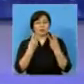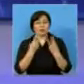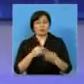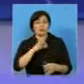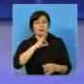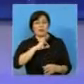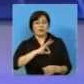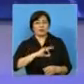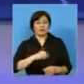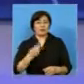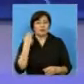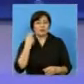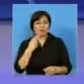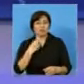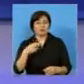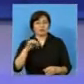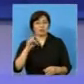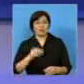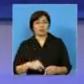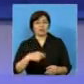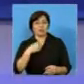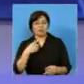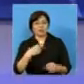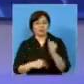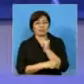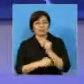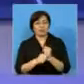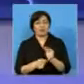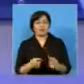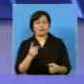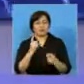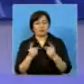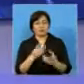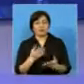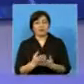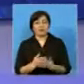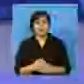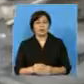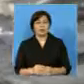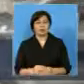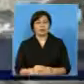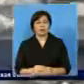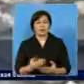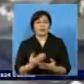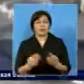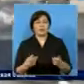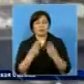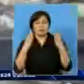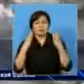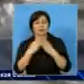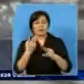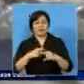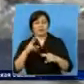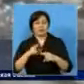использовании некачественной пиротехники специалисты рассказали в региональной службе коммуникаций. Пожары в жилых строениях – это